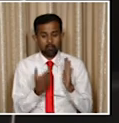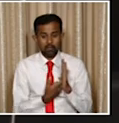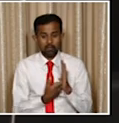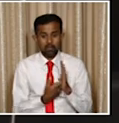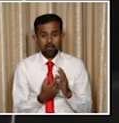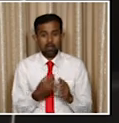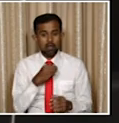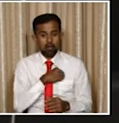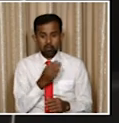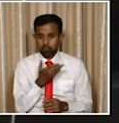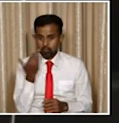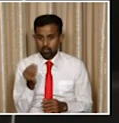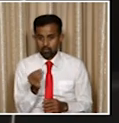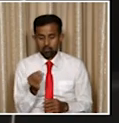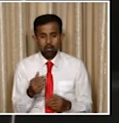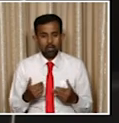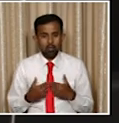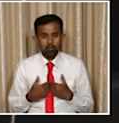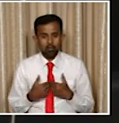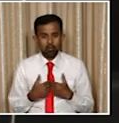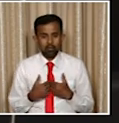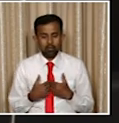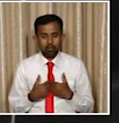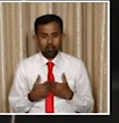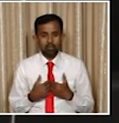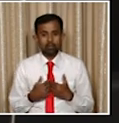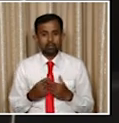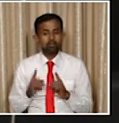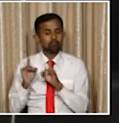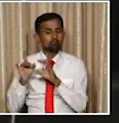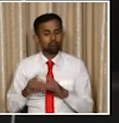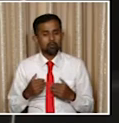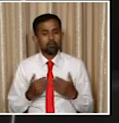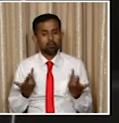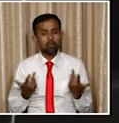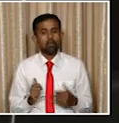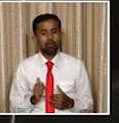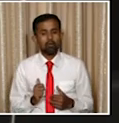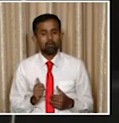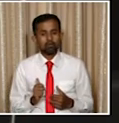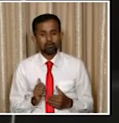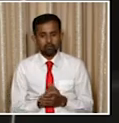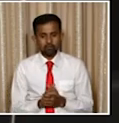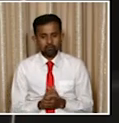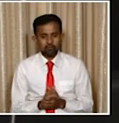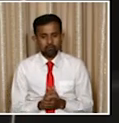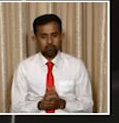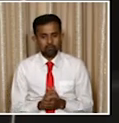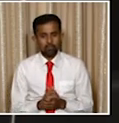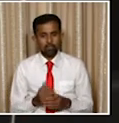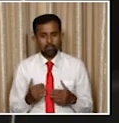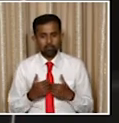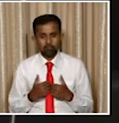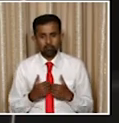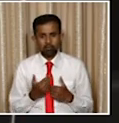ஃபிட்ஸியர் லைன் என்ற ஸ்ரீலங்கன் பிரைவேட் கம்பெனி வந்து அதை அவசாங்கிறார்கள். ஏன் எங்களுடைய ஸ்ரீலங்கன் ஏர்லைன்ஸால் லாபம் மீட்ட முடியாது?